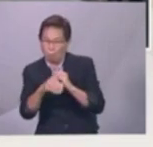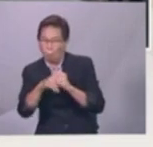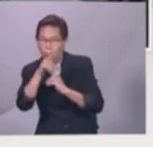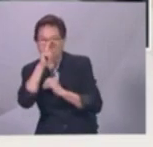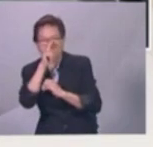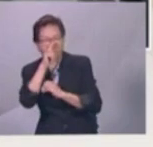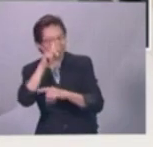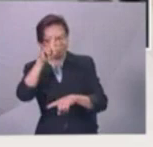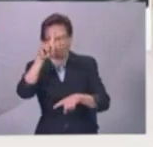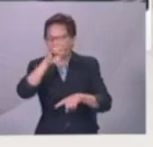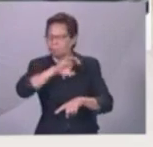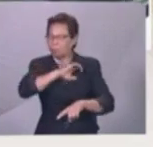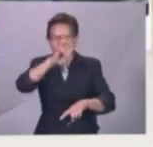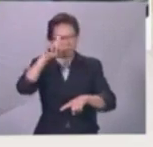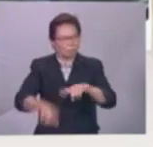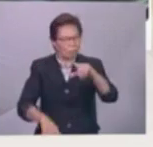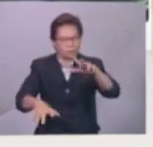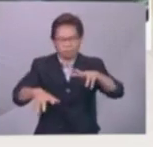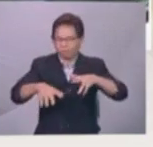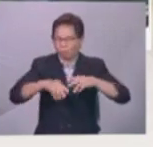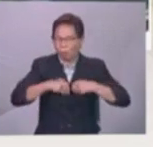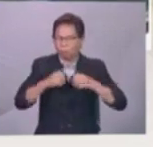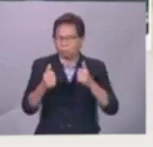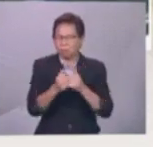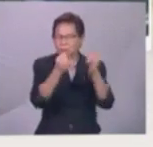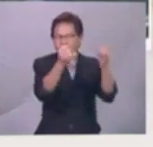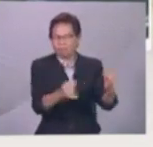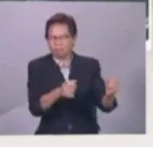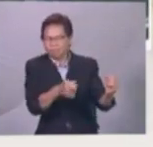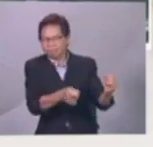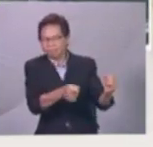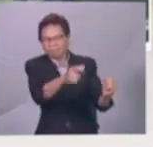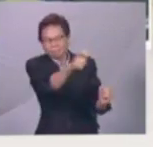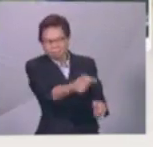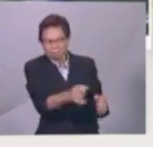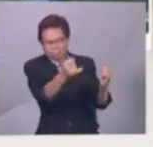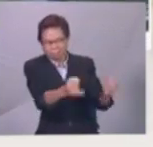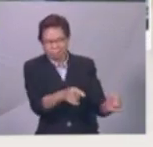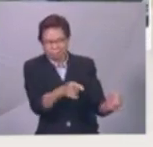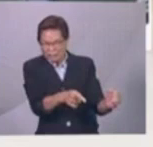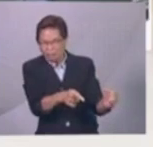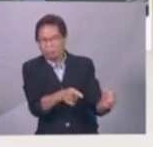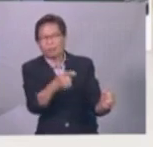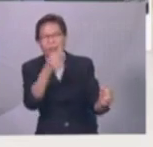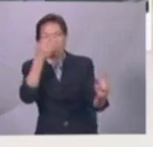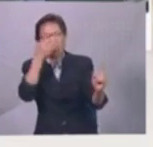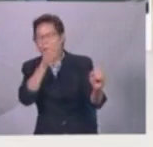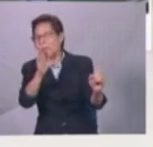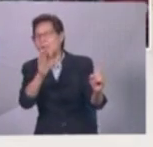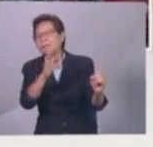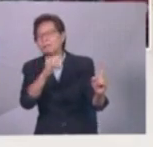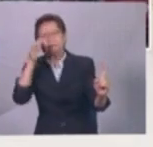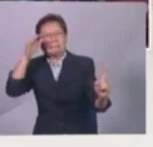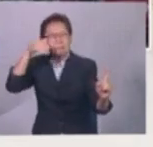akan berkompromi lagi dengan individu yang masih engkar dan degil. Mereka